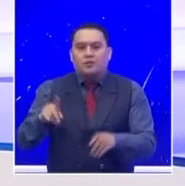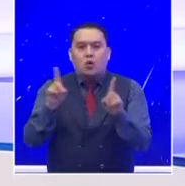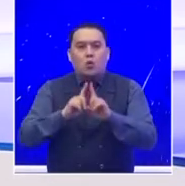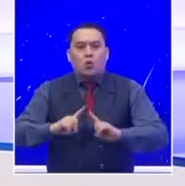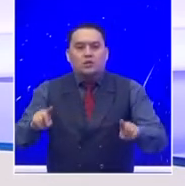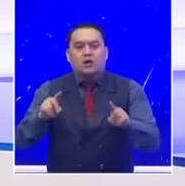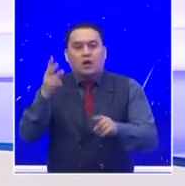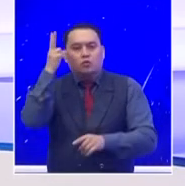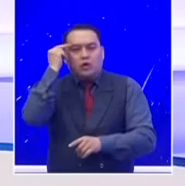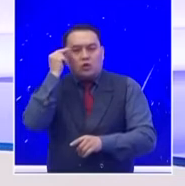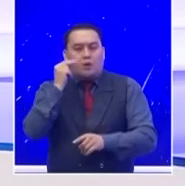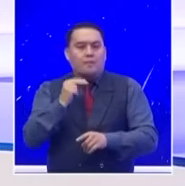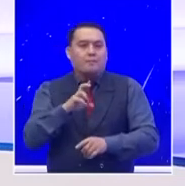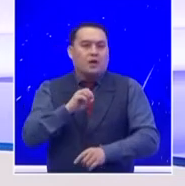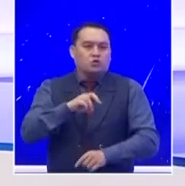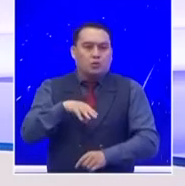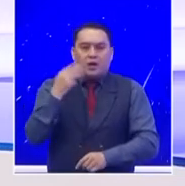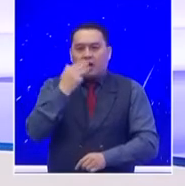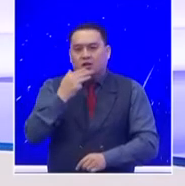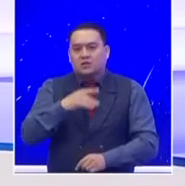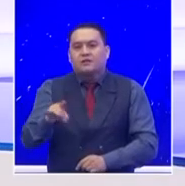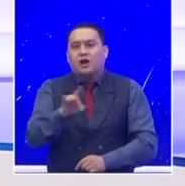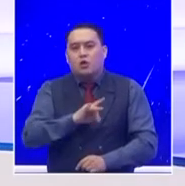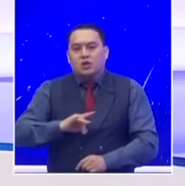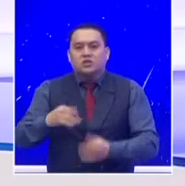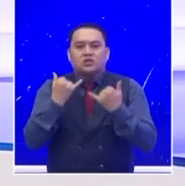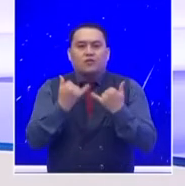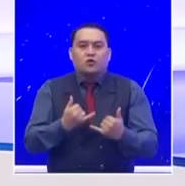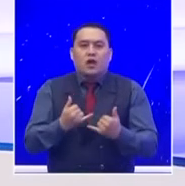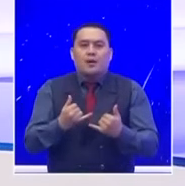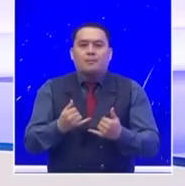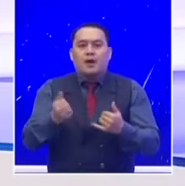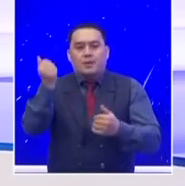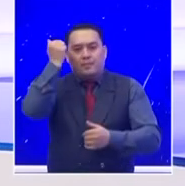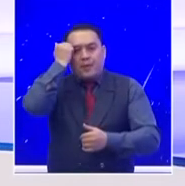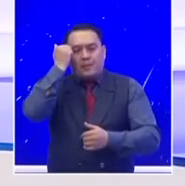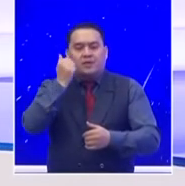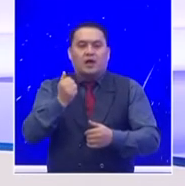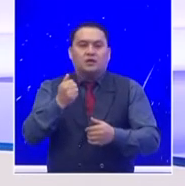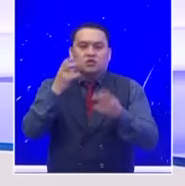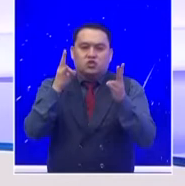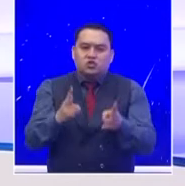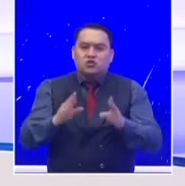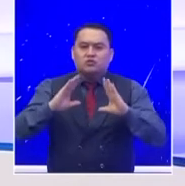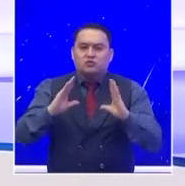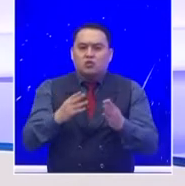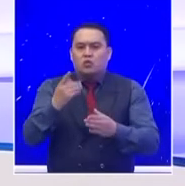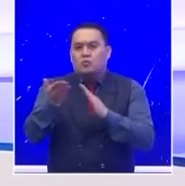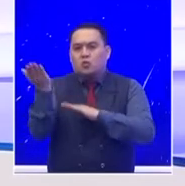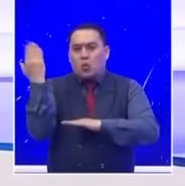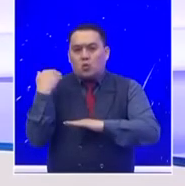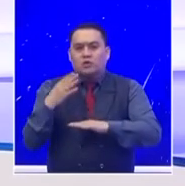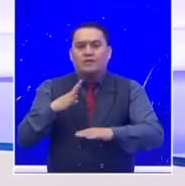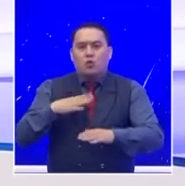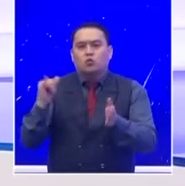Назарбаева. Уникальную дату отметили и в селе Бастубе Каратальского района. Сегодня напоминанием о трагических событиях прошлого столетия